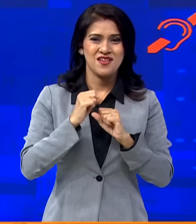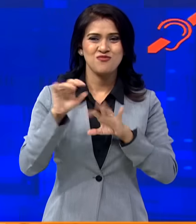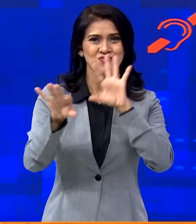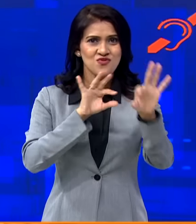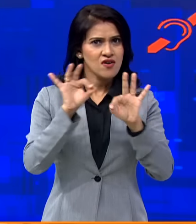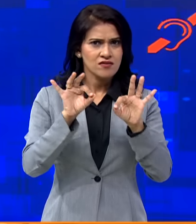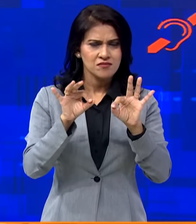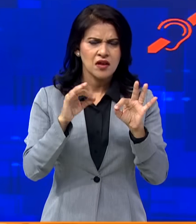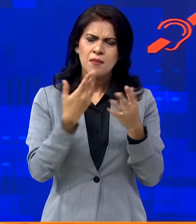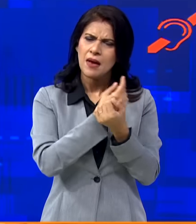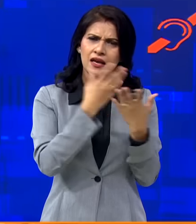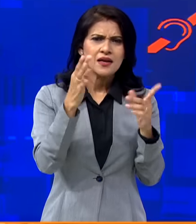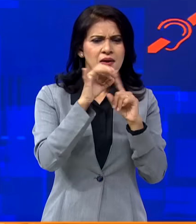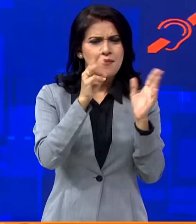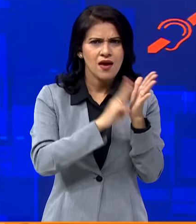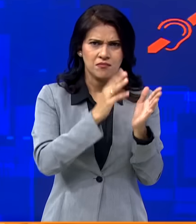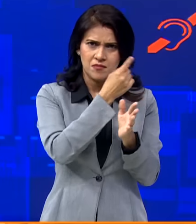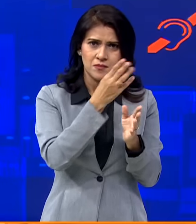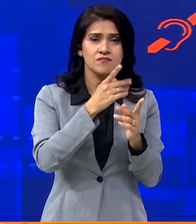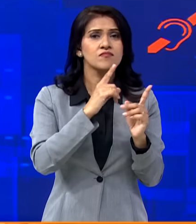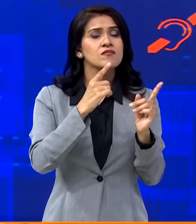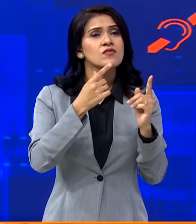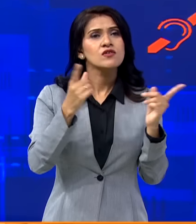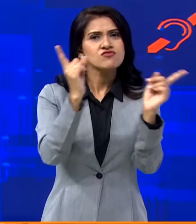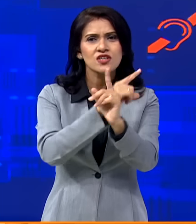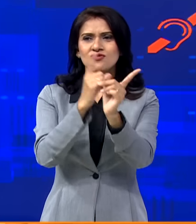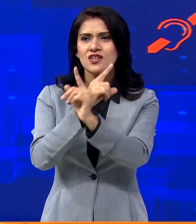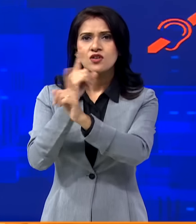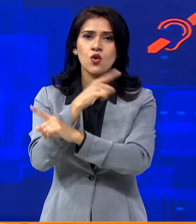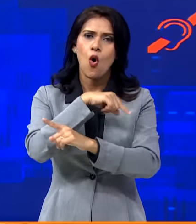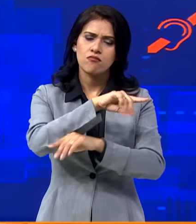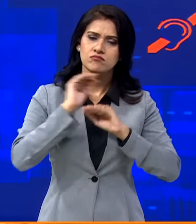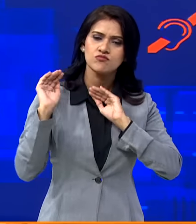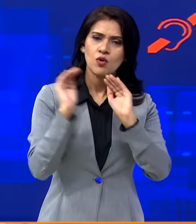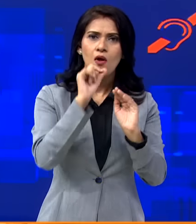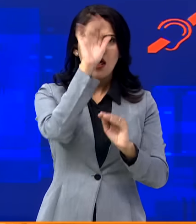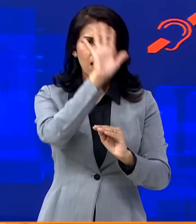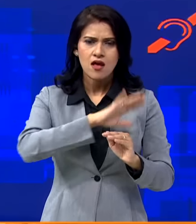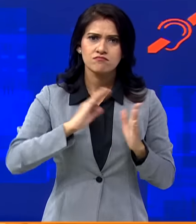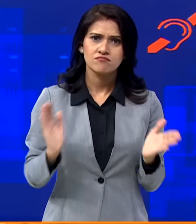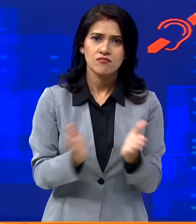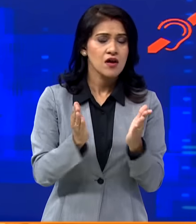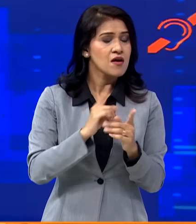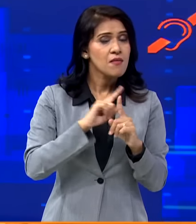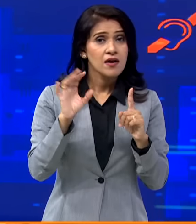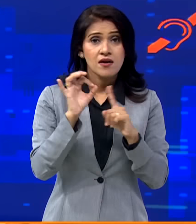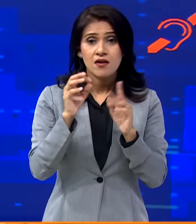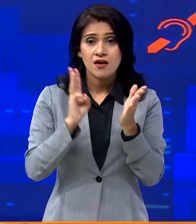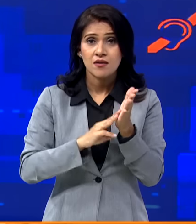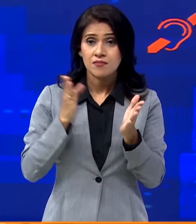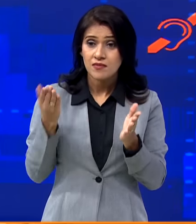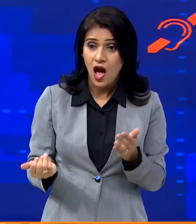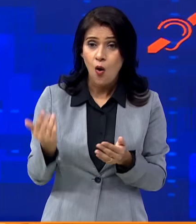हुए मैं सबका सम्मान करता हूं सबने अपने अपने तरीके से इस देश की सेवा की है लेकिन नरेंद्र मोदी जैसा कोई ना हुआ है